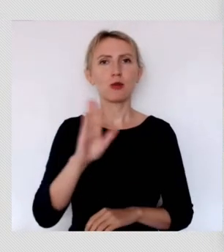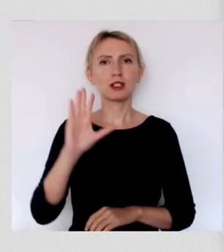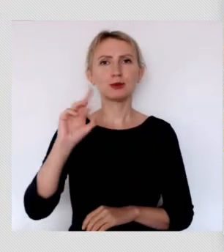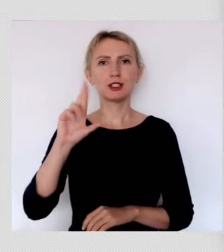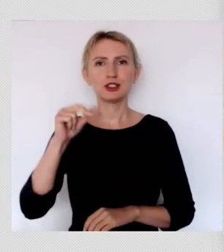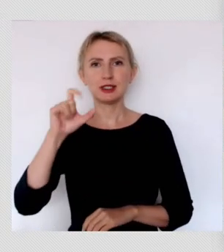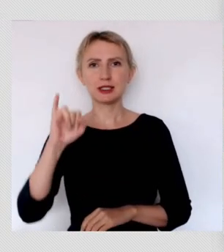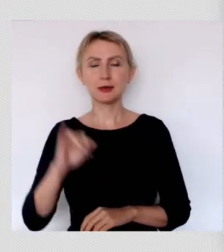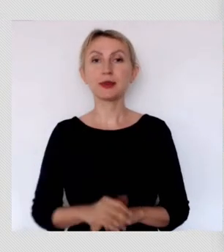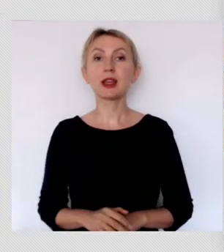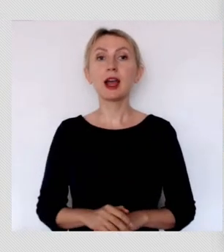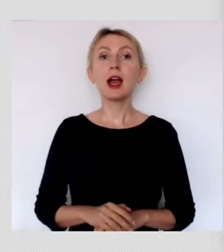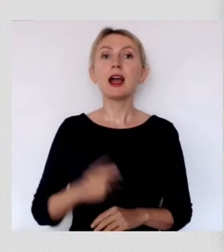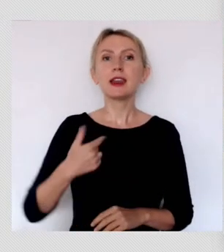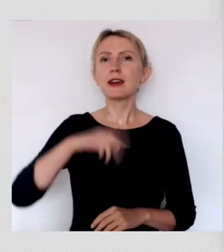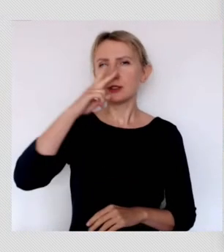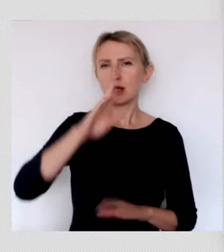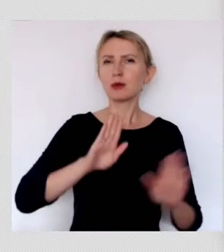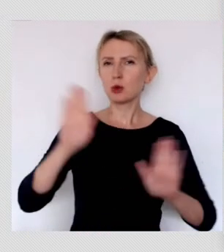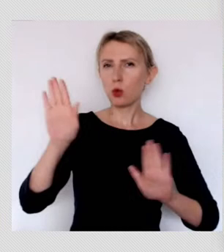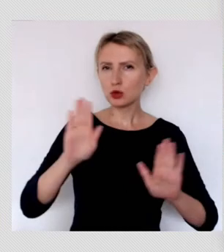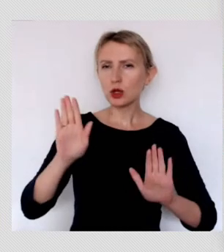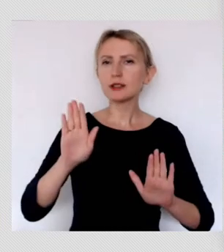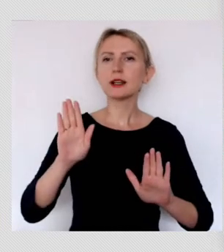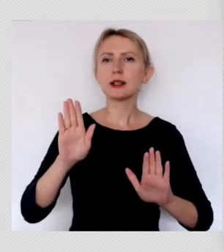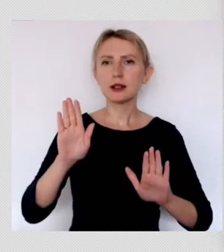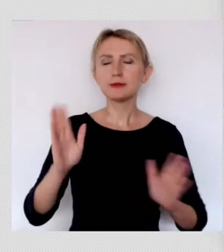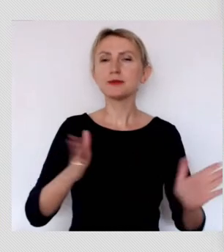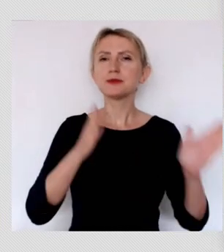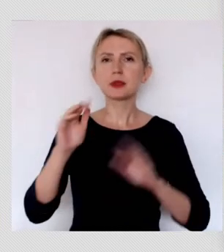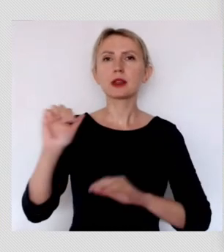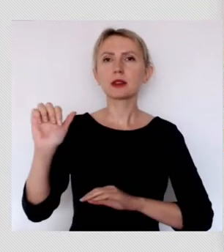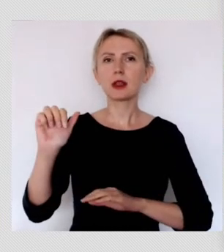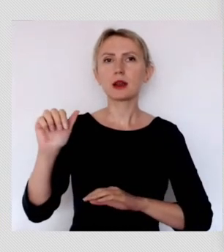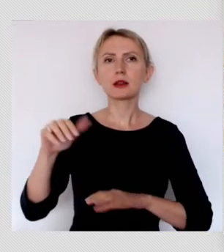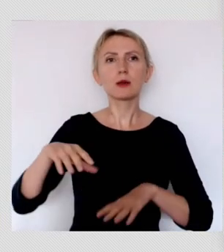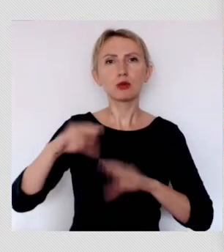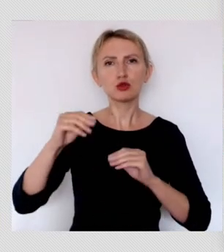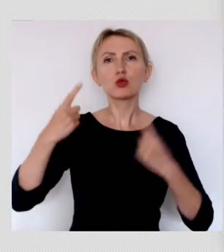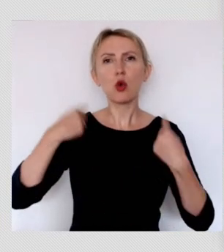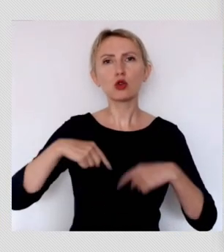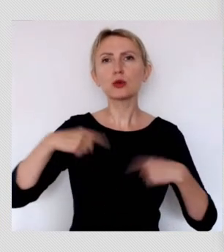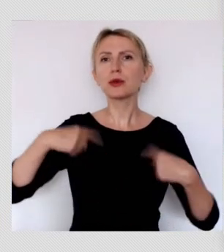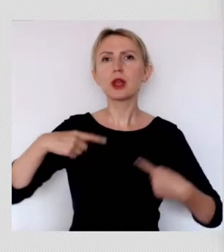proszę. Panowie, ja widziałam wasze zgłoszenia. Pozwolę sobie dać głos najpierw tym, co jeszcze nie mówili. Dobrze? Dziękuję.